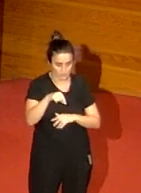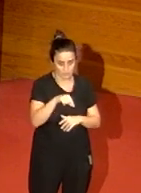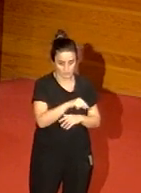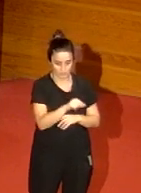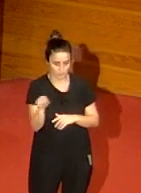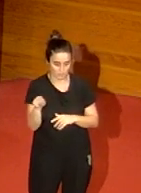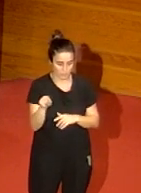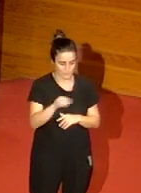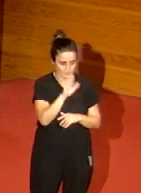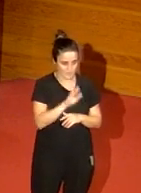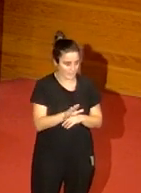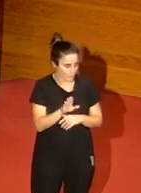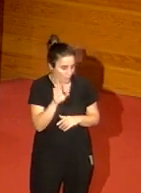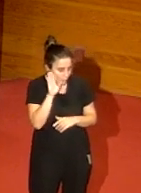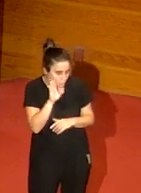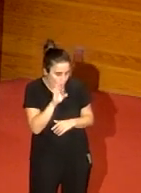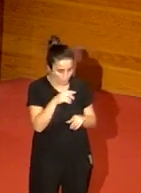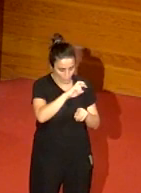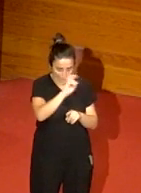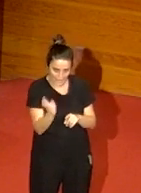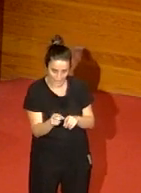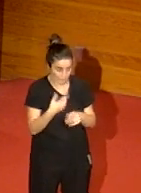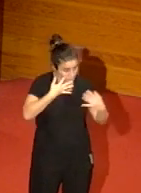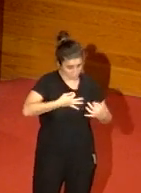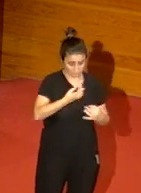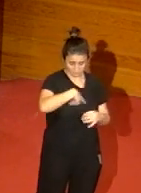guztia zikintzen da, baina gure lana hor dago, ez? Eta kazetaritza lana